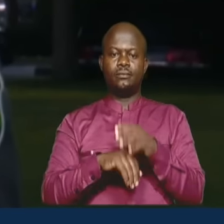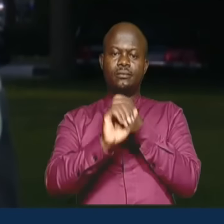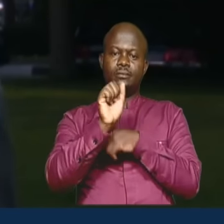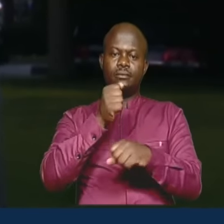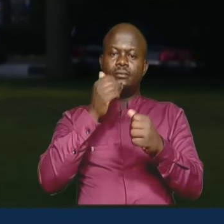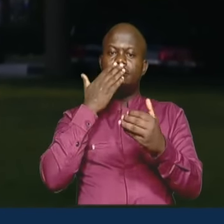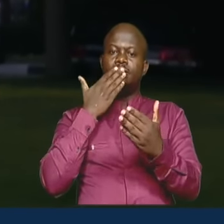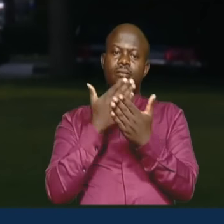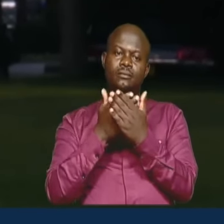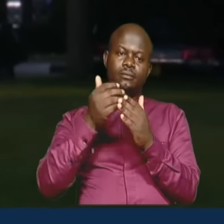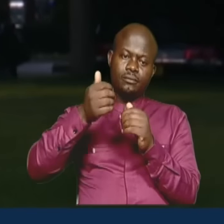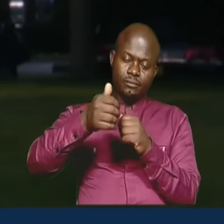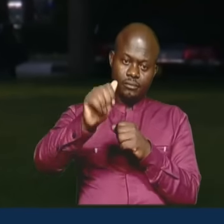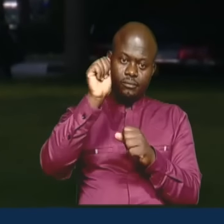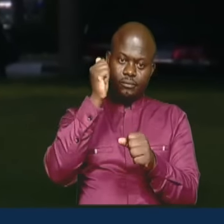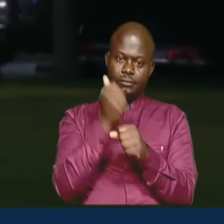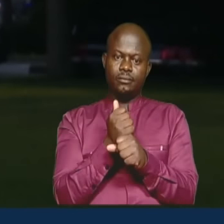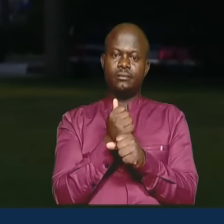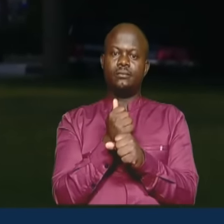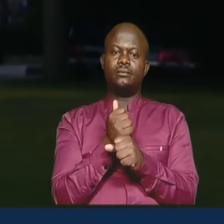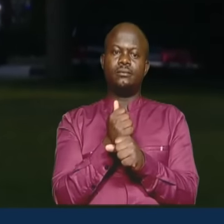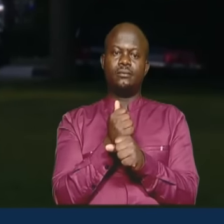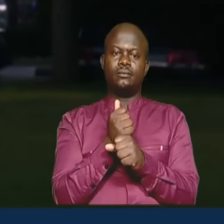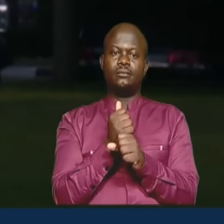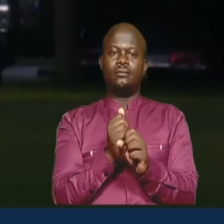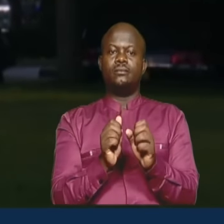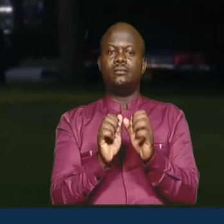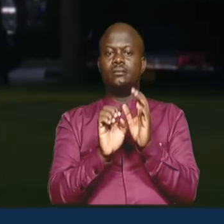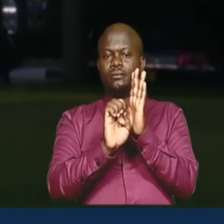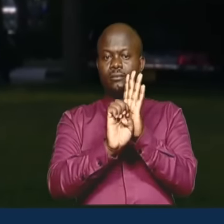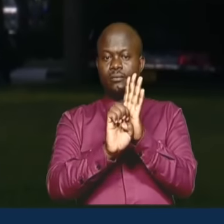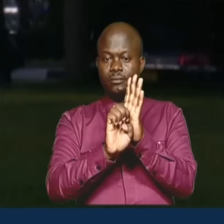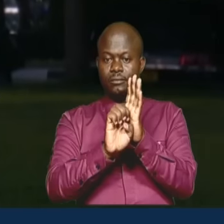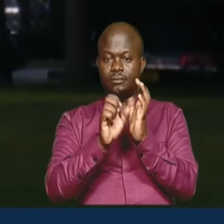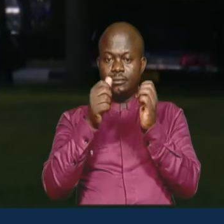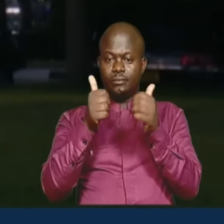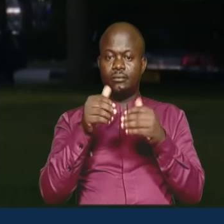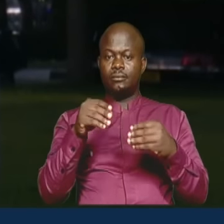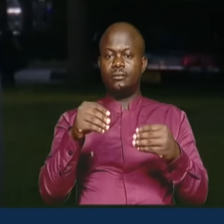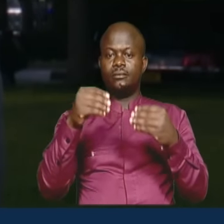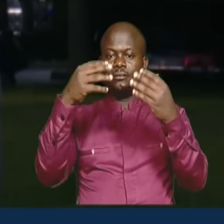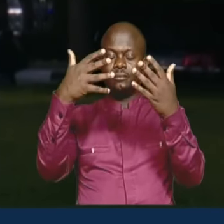byiza mwakoze, urugero rwiza mwatanze,